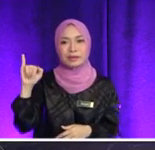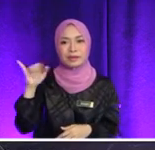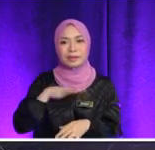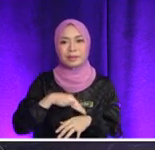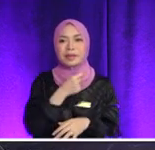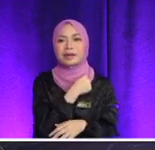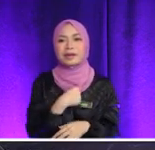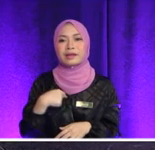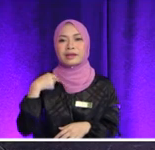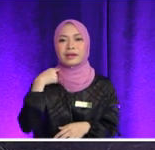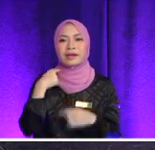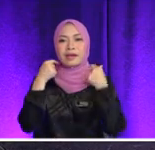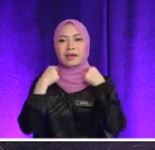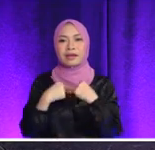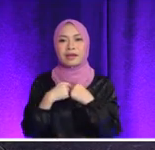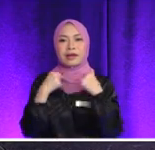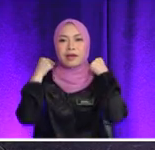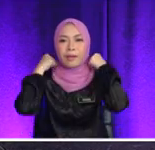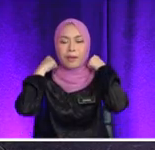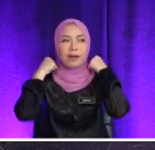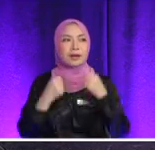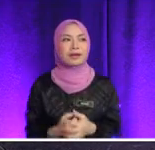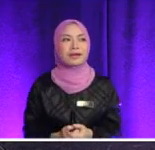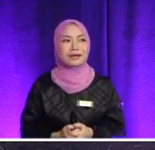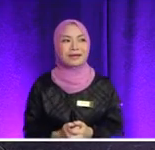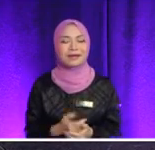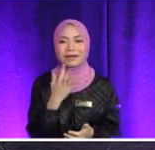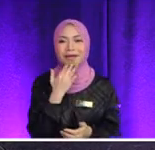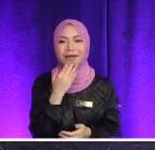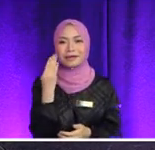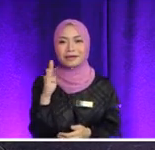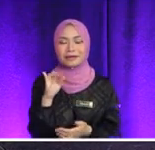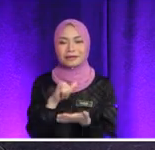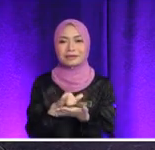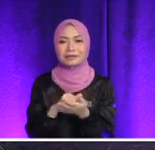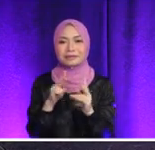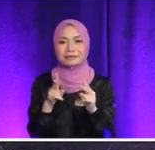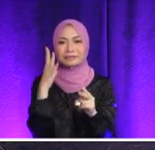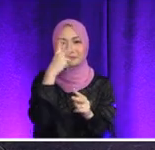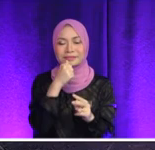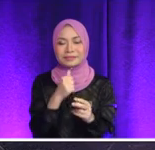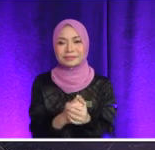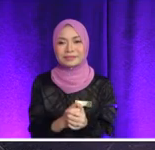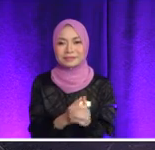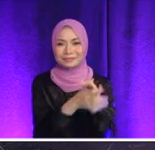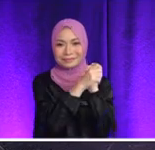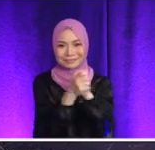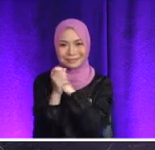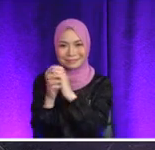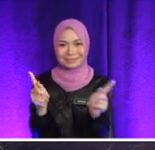yang berwarna biru itu oke dan itu hasil karya daripada daya Oke tadi ada yang terima kasih